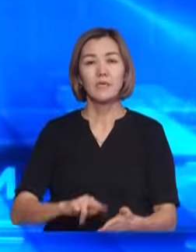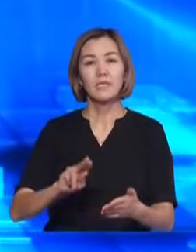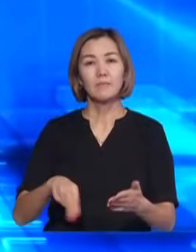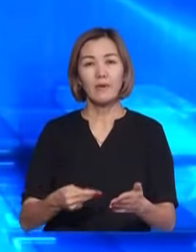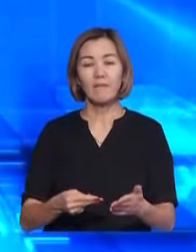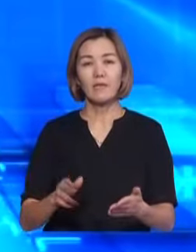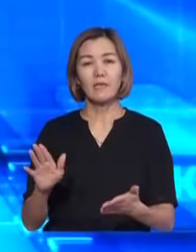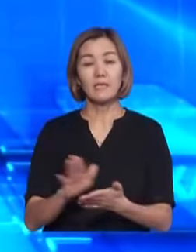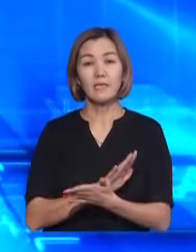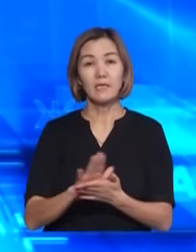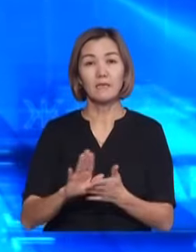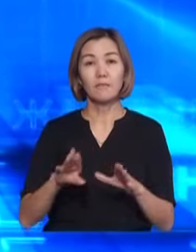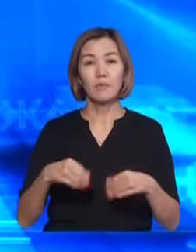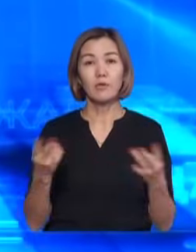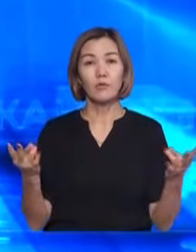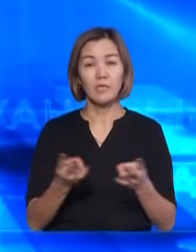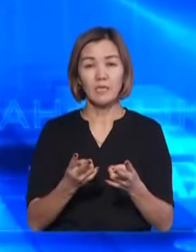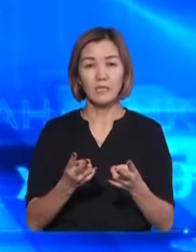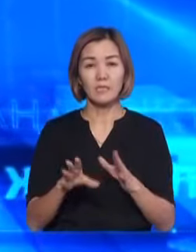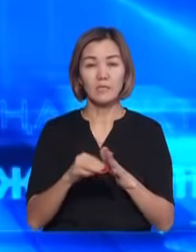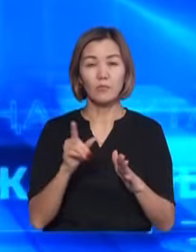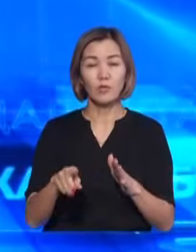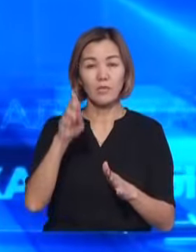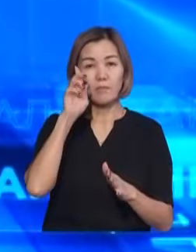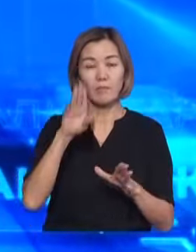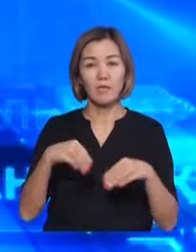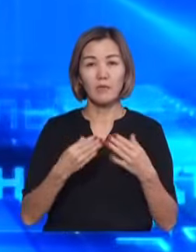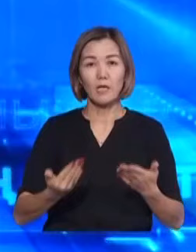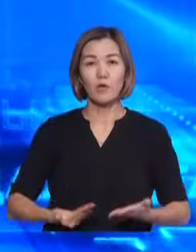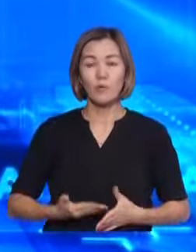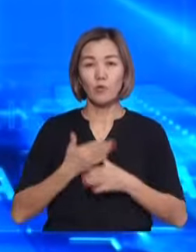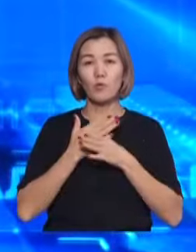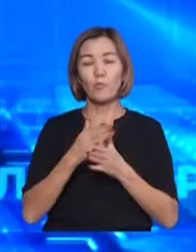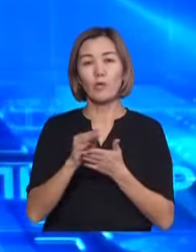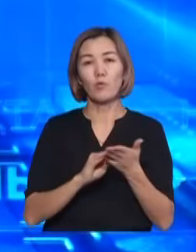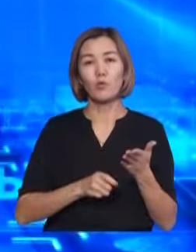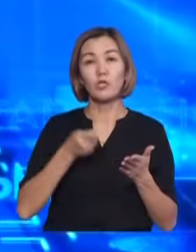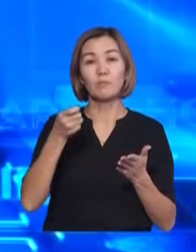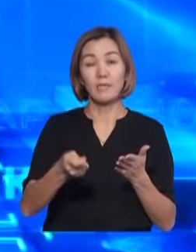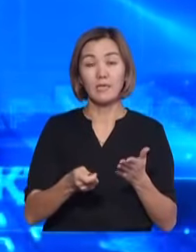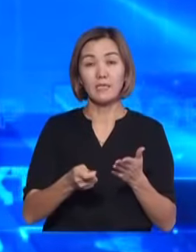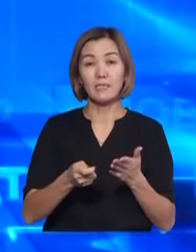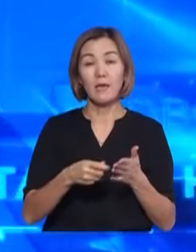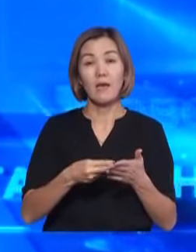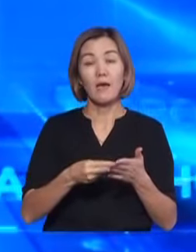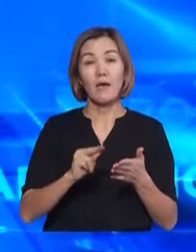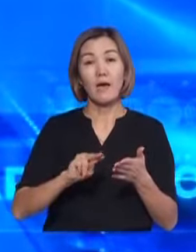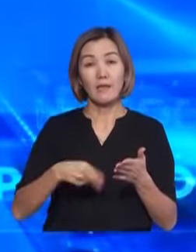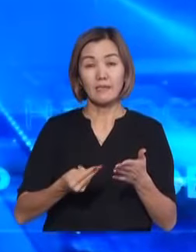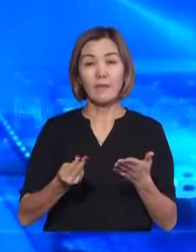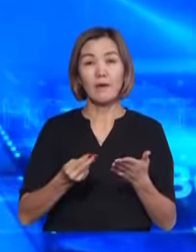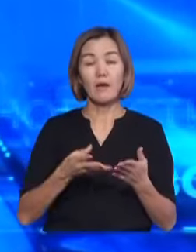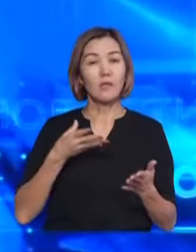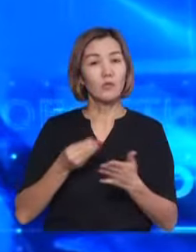Анықтамалар тегін берілуі тиіс. Сенат депутаттары мемлекеттен берілетін әлеуметтік көмекке өтініш берген кезде анықтамаға ақы төлемеу керек